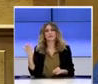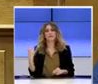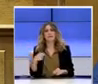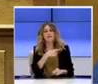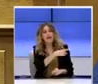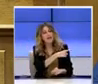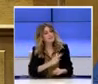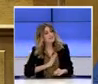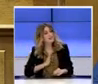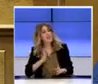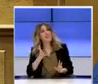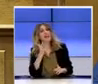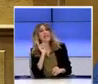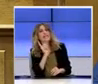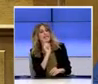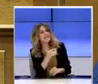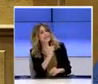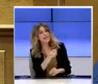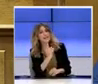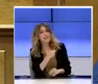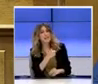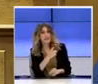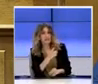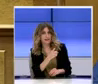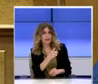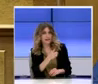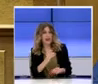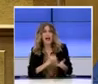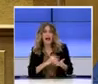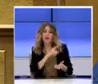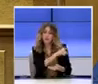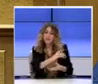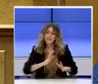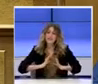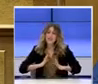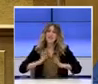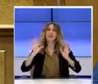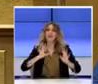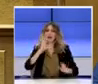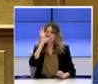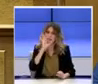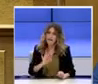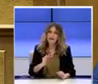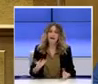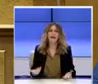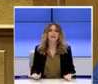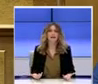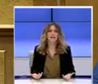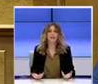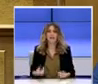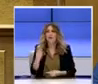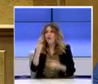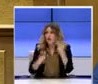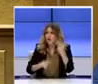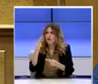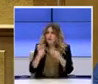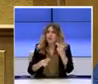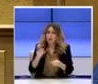κριτική. Έχετε όμως δυσανεξία και στην αλήθεια. Αλλά το πρόβλημα παραμένει. Μόλις